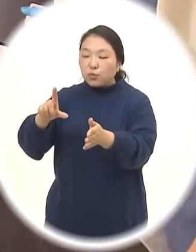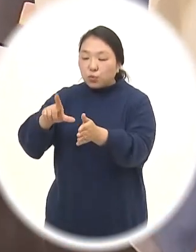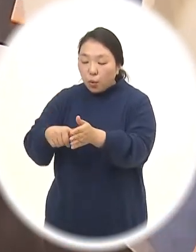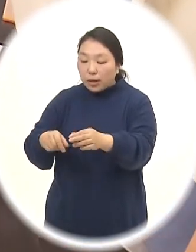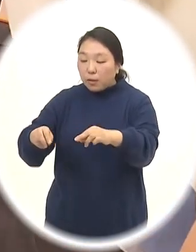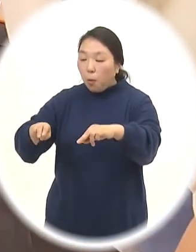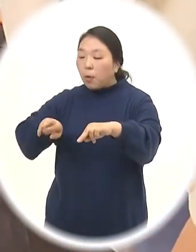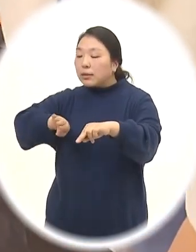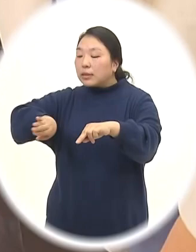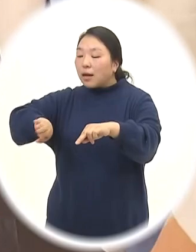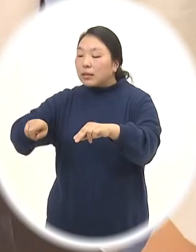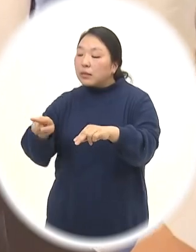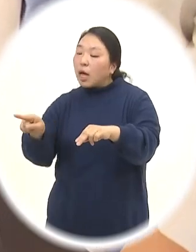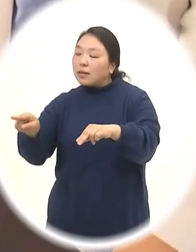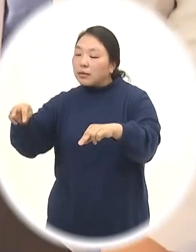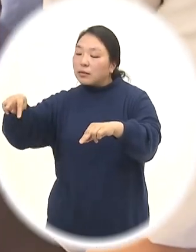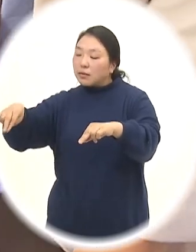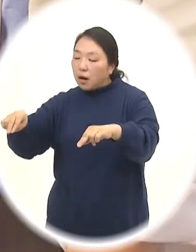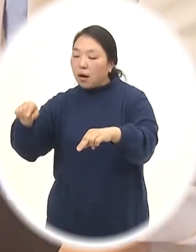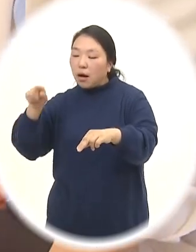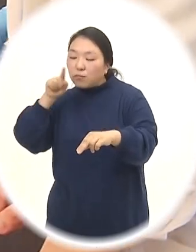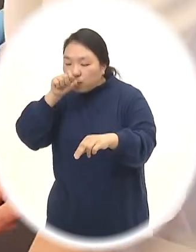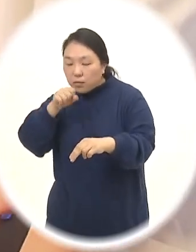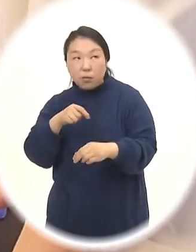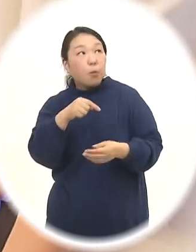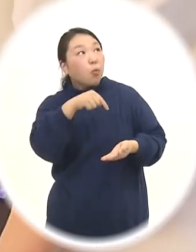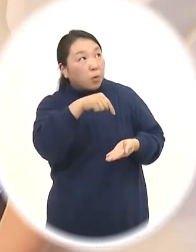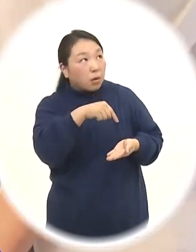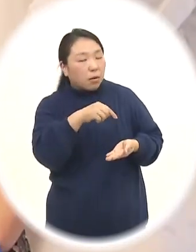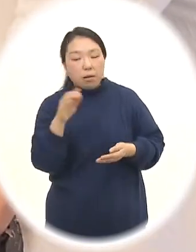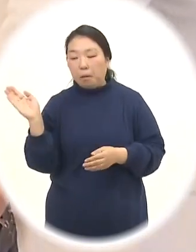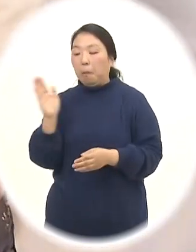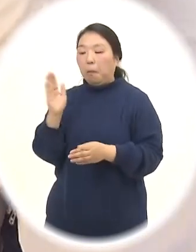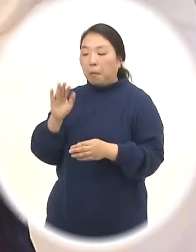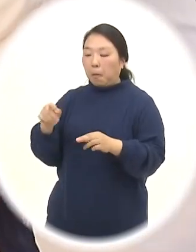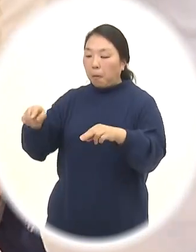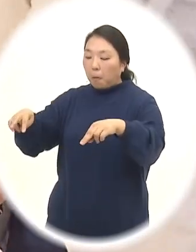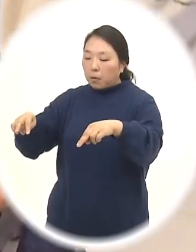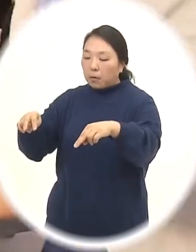持つ時にこの先を持った方が絡まなくて済むから